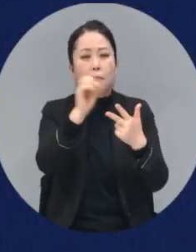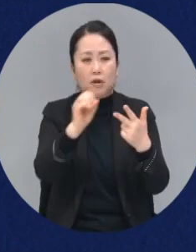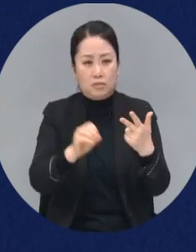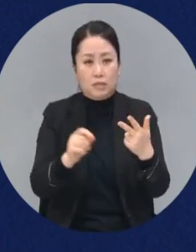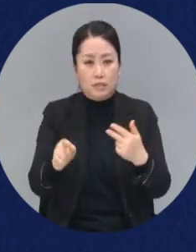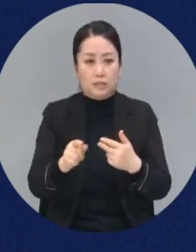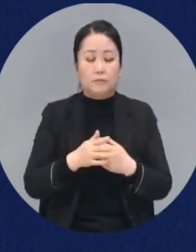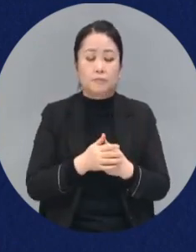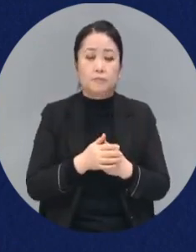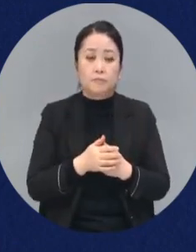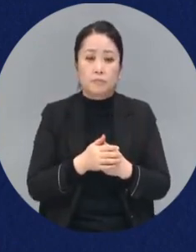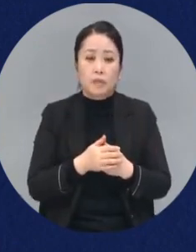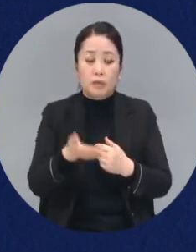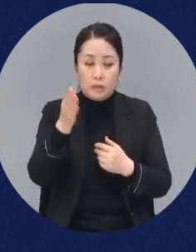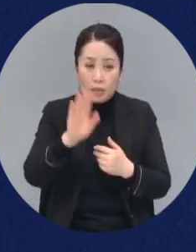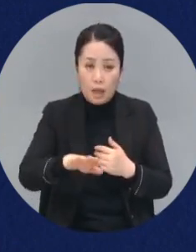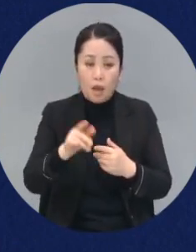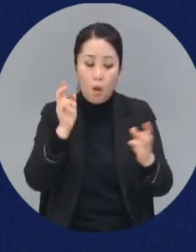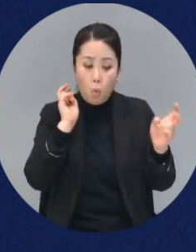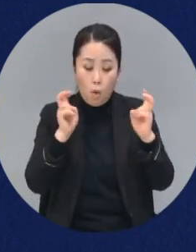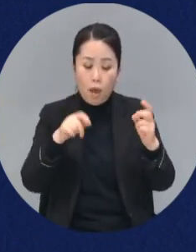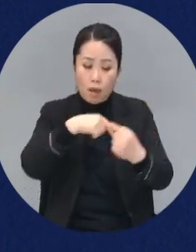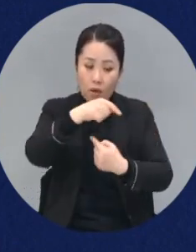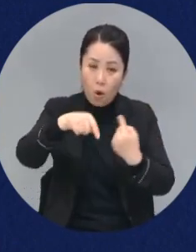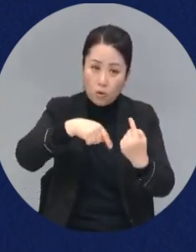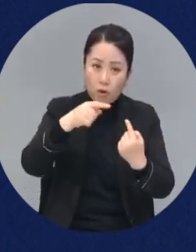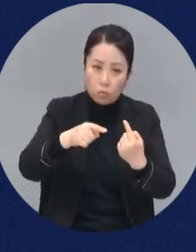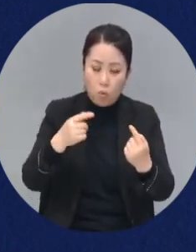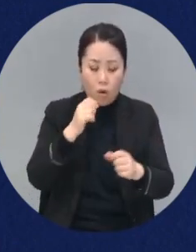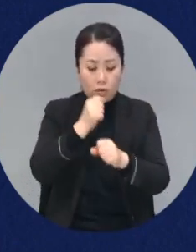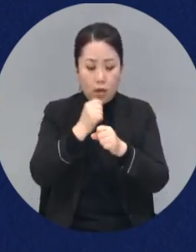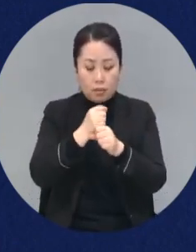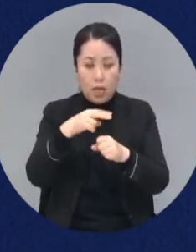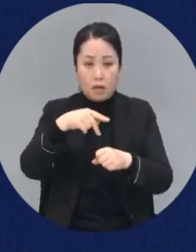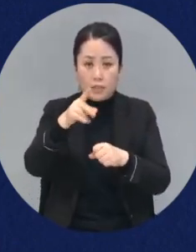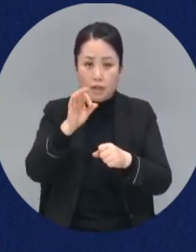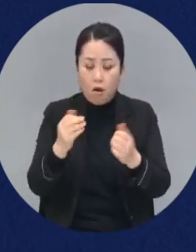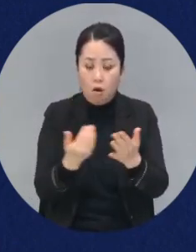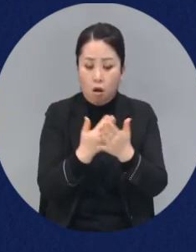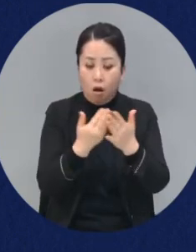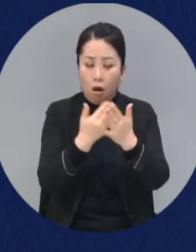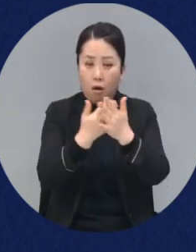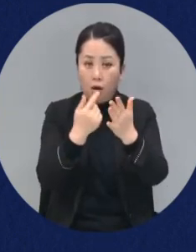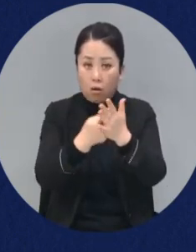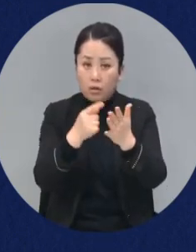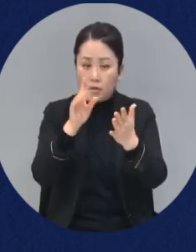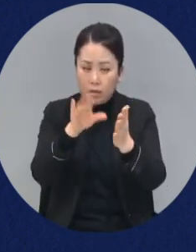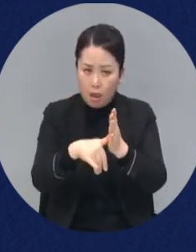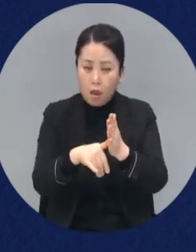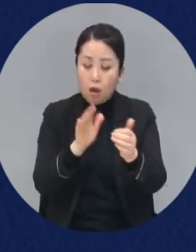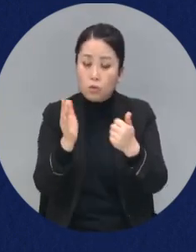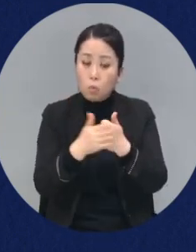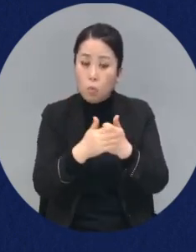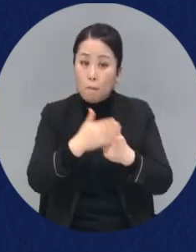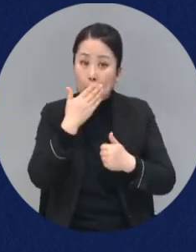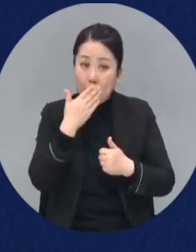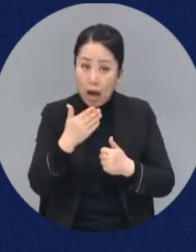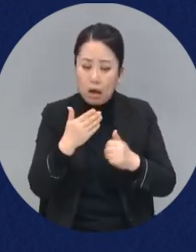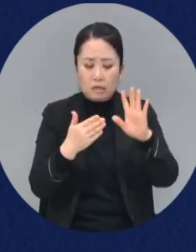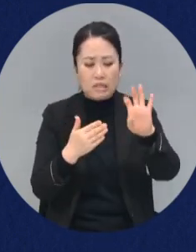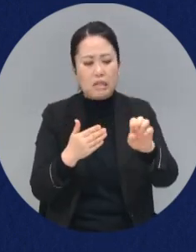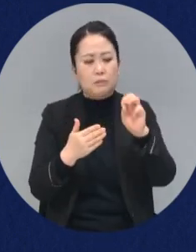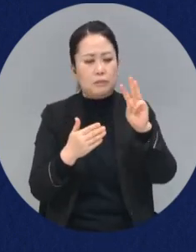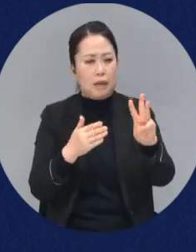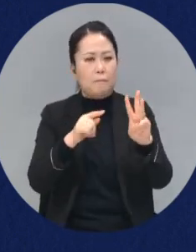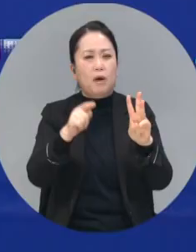달했습니다. 그러면서도 기업 경영이나 생산성 향상에 챗GPT가 도움이 된다는 답변은 43%에